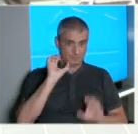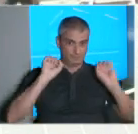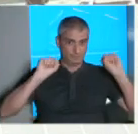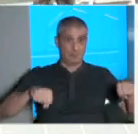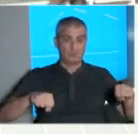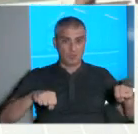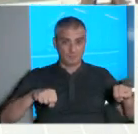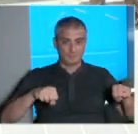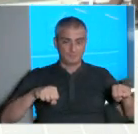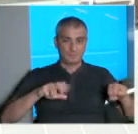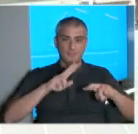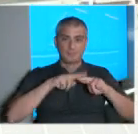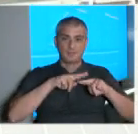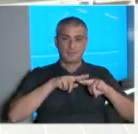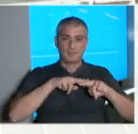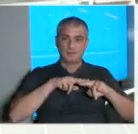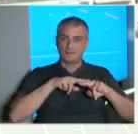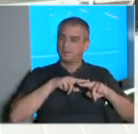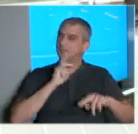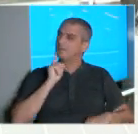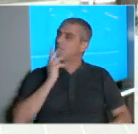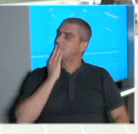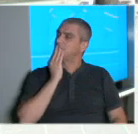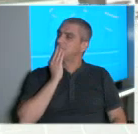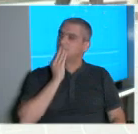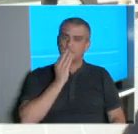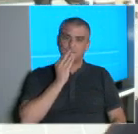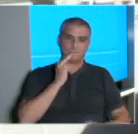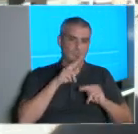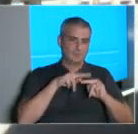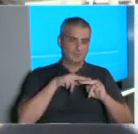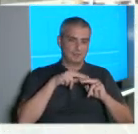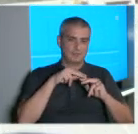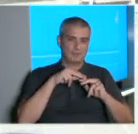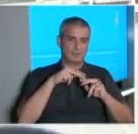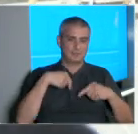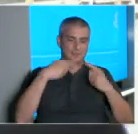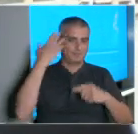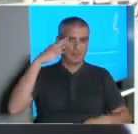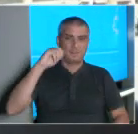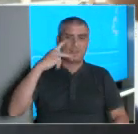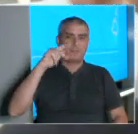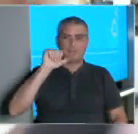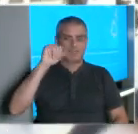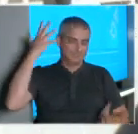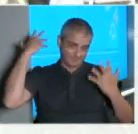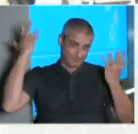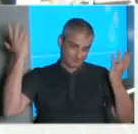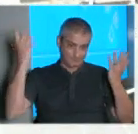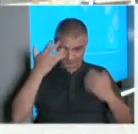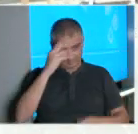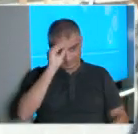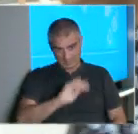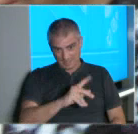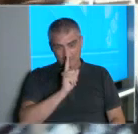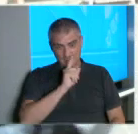לשלטון אחרי, איך קוראים לו? אחרי ימי מפאי העליזים. אני לא יודע, אתה היית